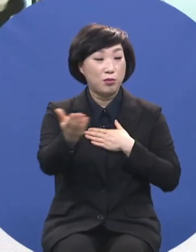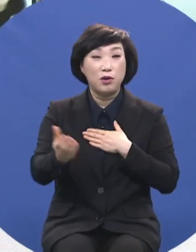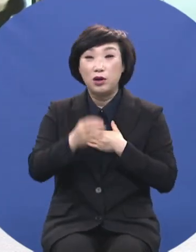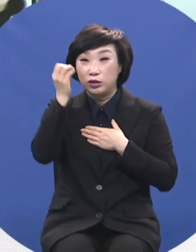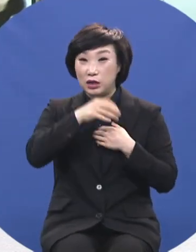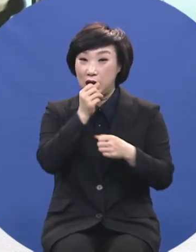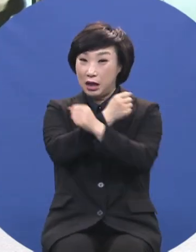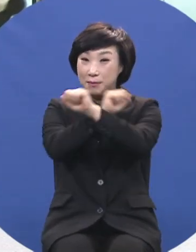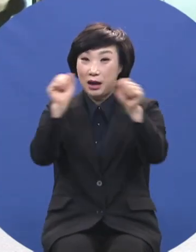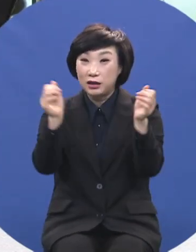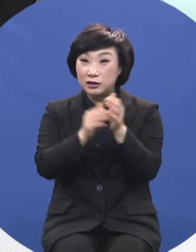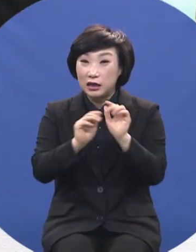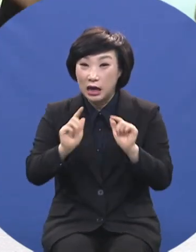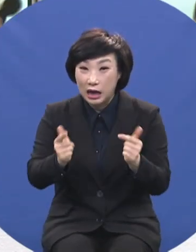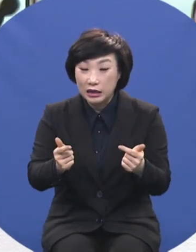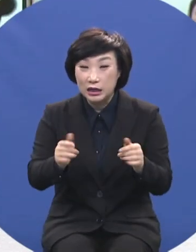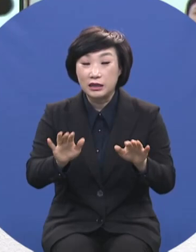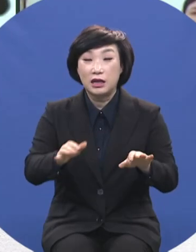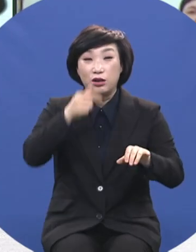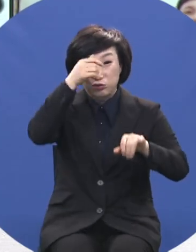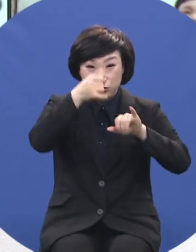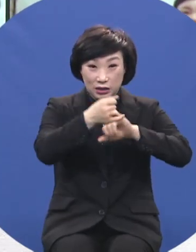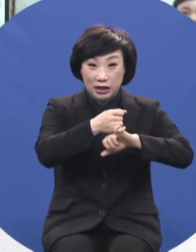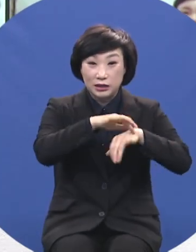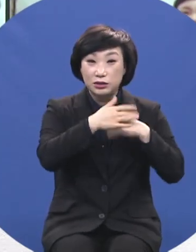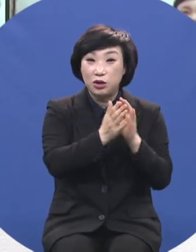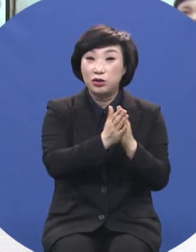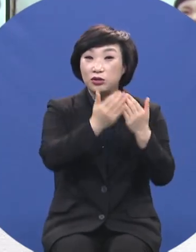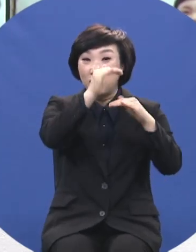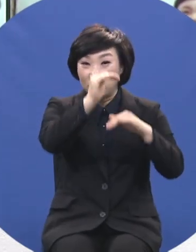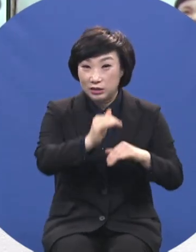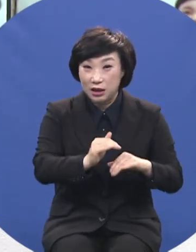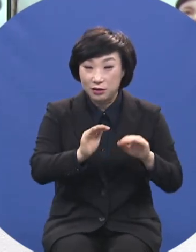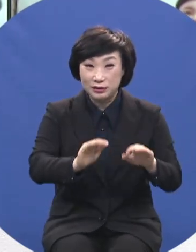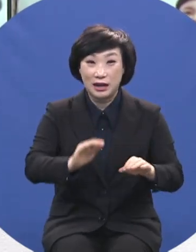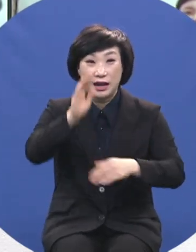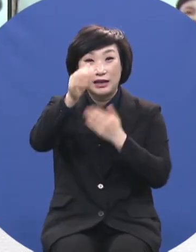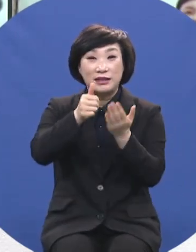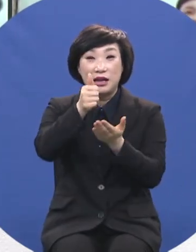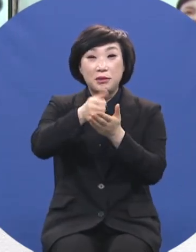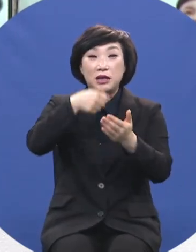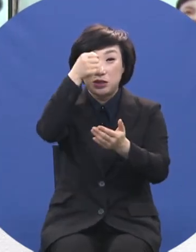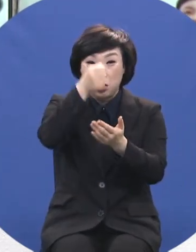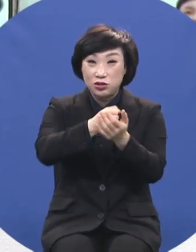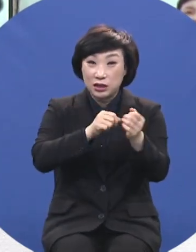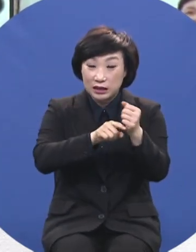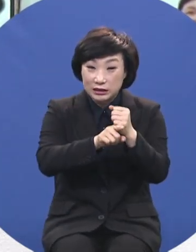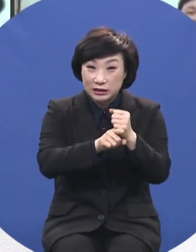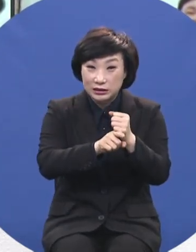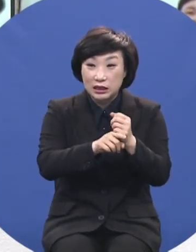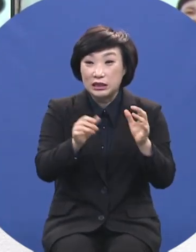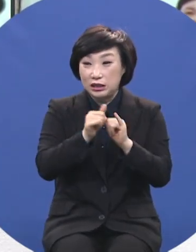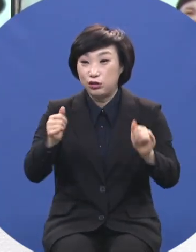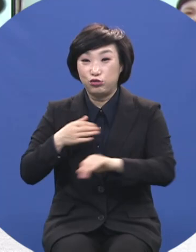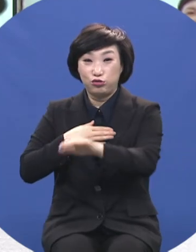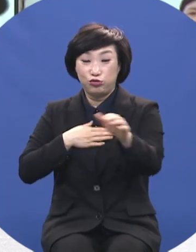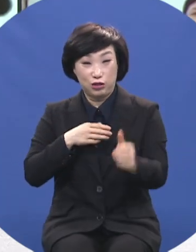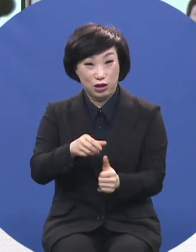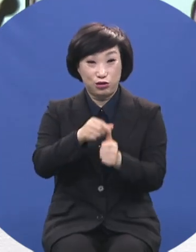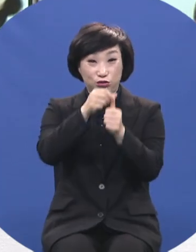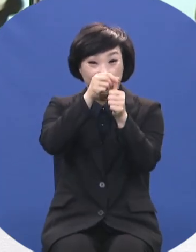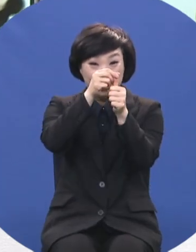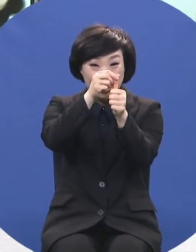아니라 구약이라는 성경을 통해서 하나님이 정한 뜻은 인류의